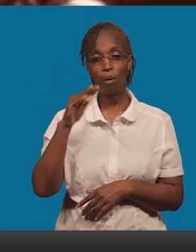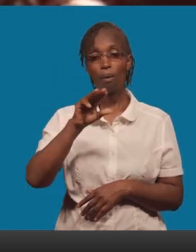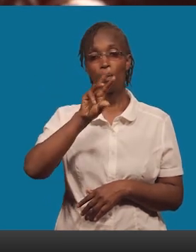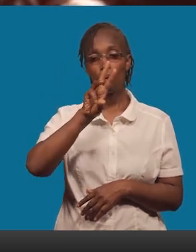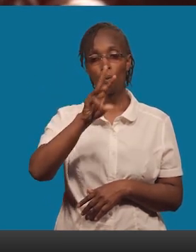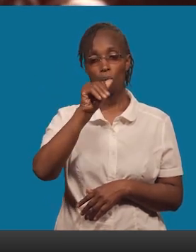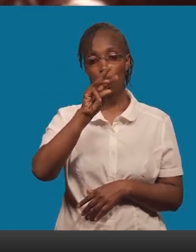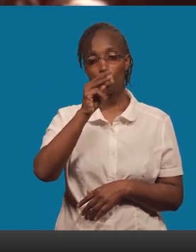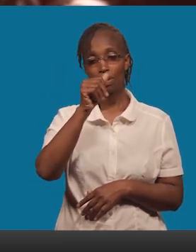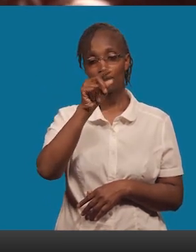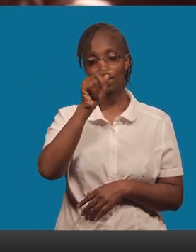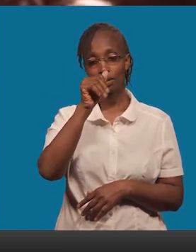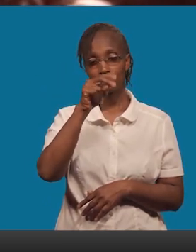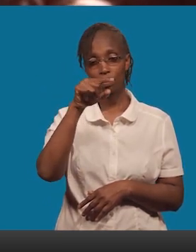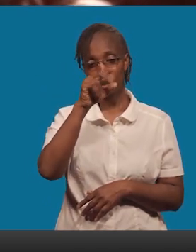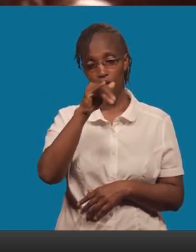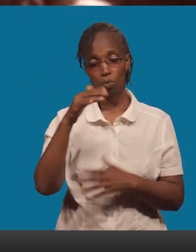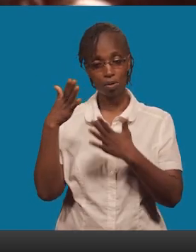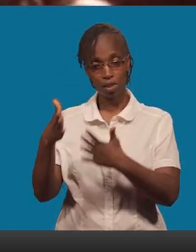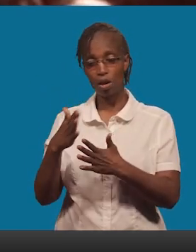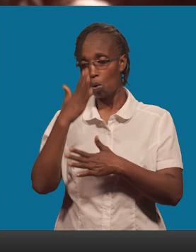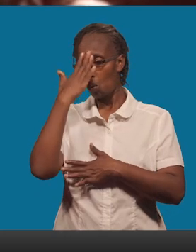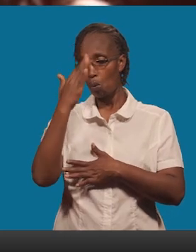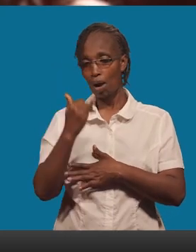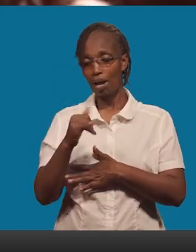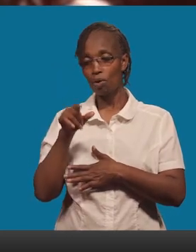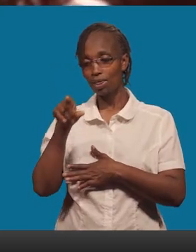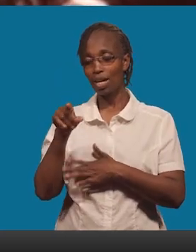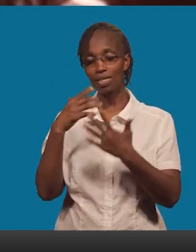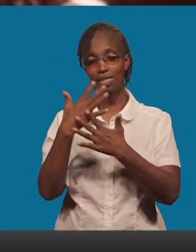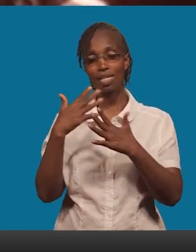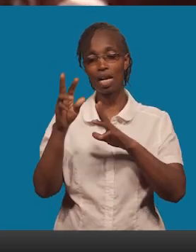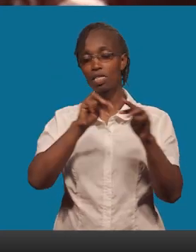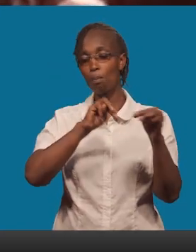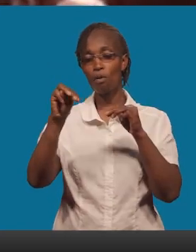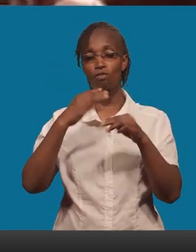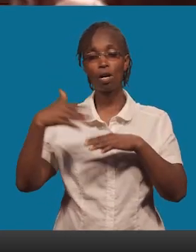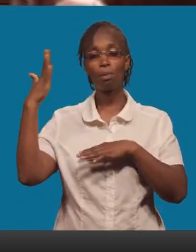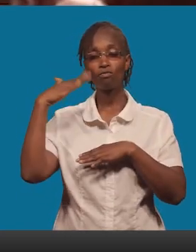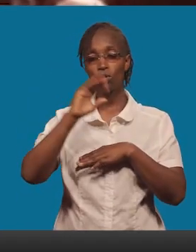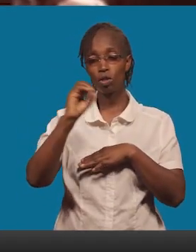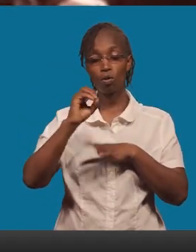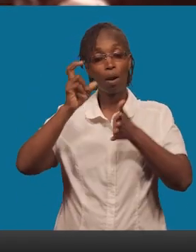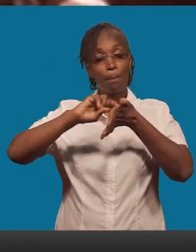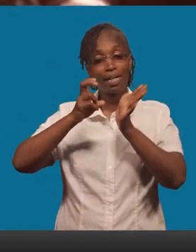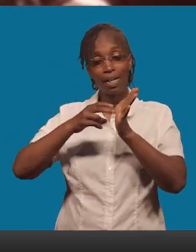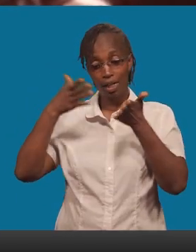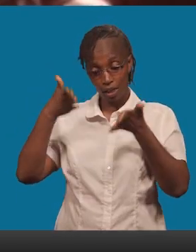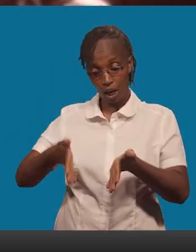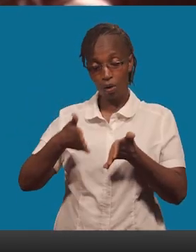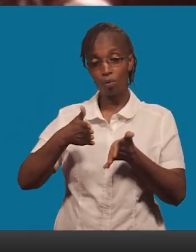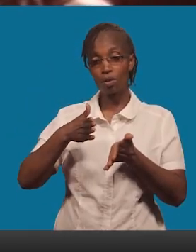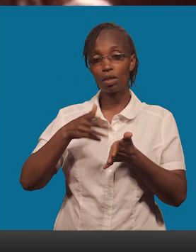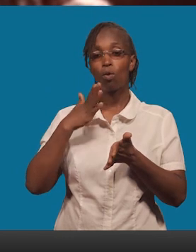miaka 5. Kwa nini kitabu waje kuwa amejua hizo vitu, kitabu sikikuwa simehamishwa? Kwani saa hii serikali wako naye, kwa